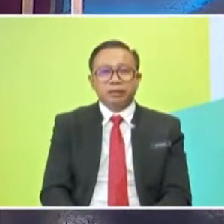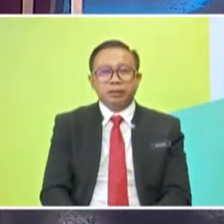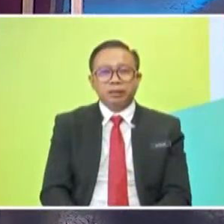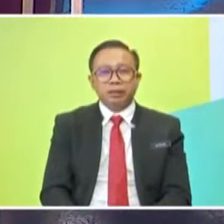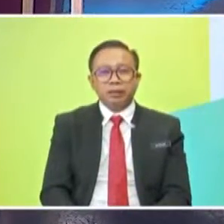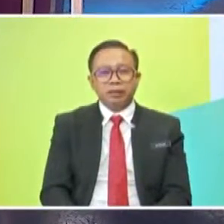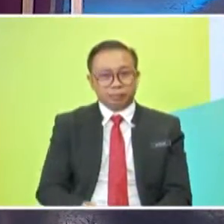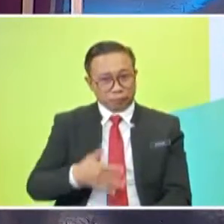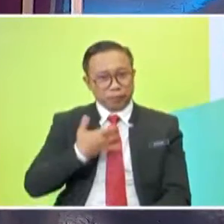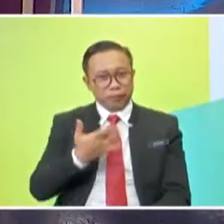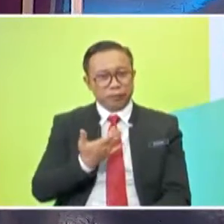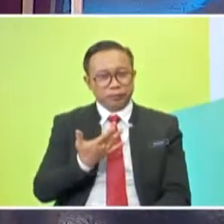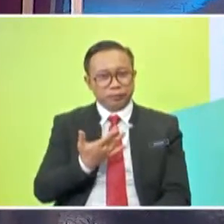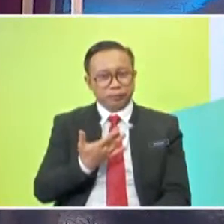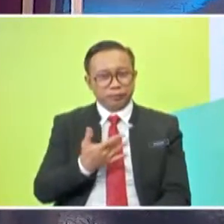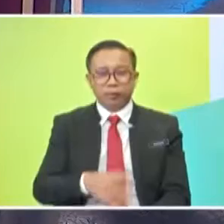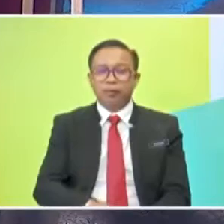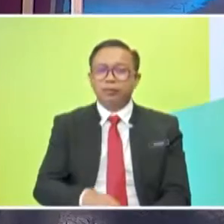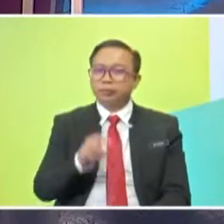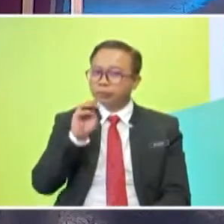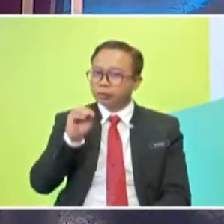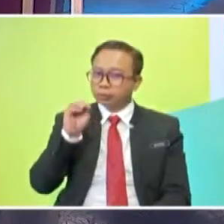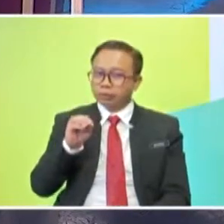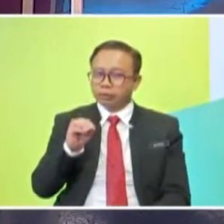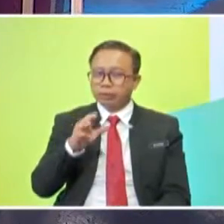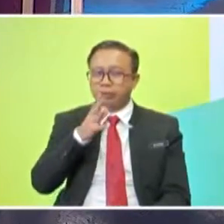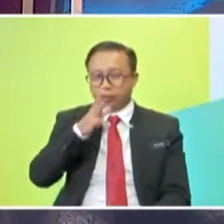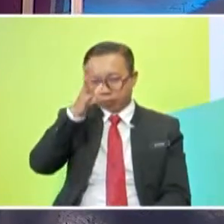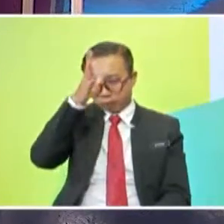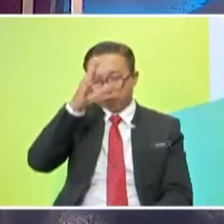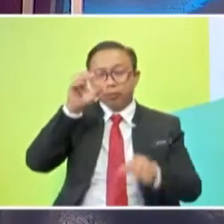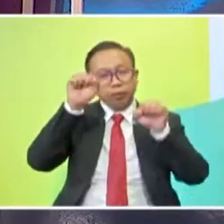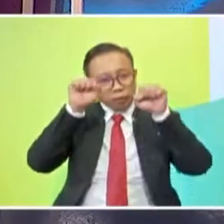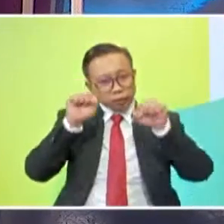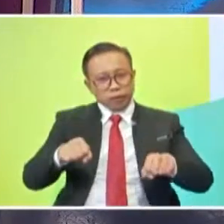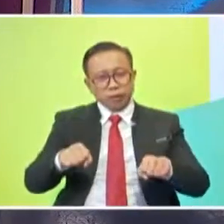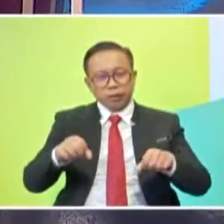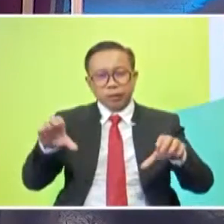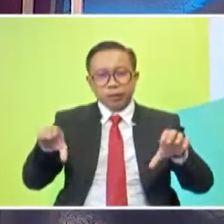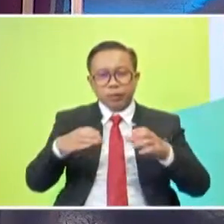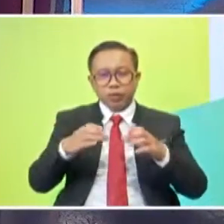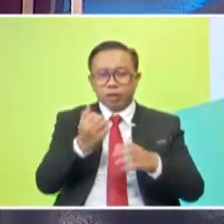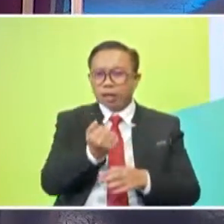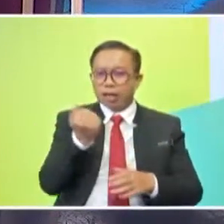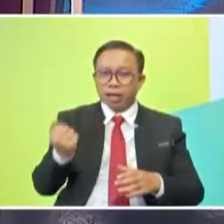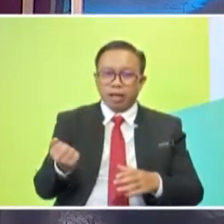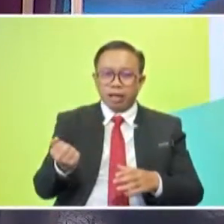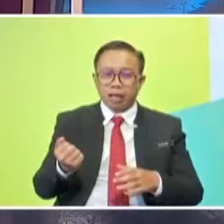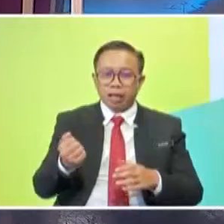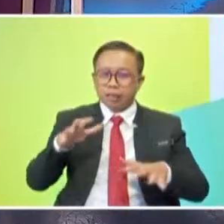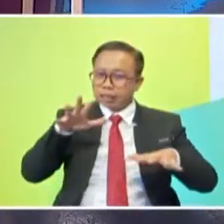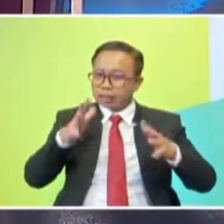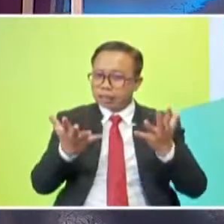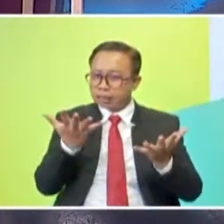pronomina jangan lupa Mira murid-murid pun ibubapa pun boleh buat alat penimbang sendiri